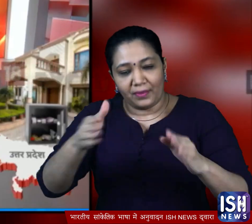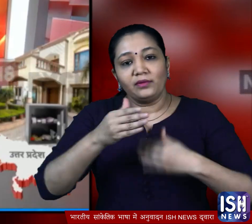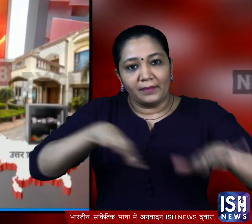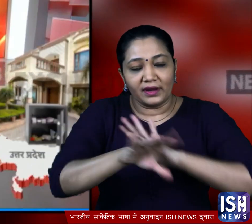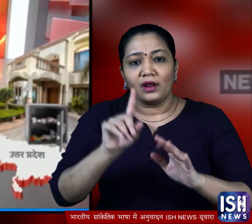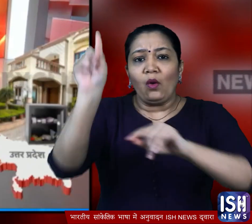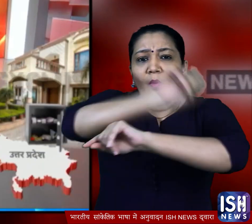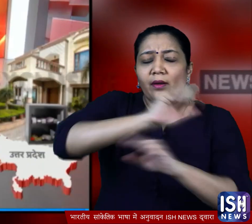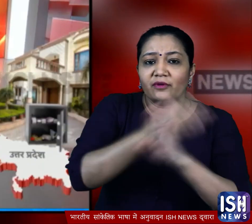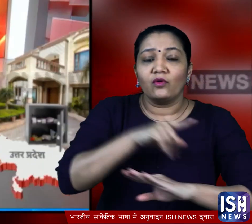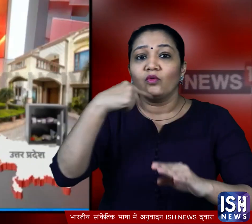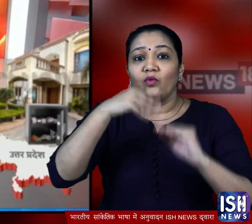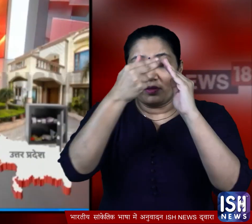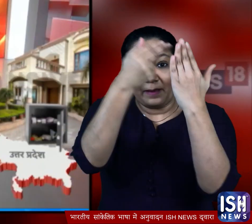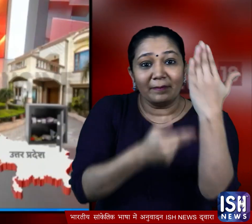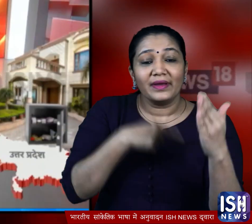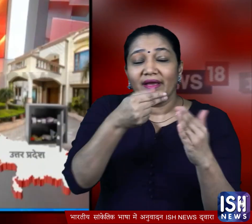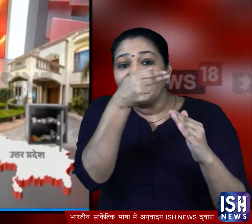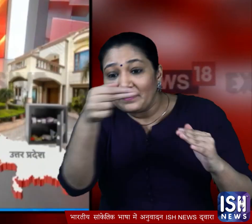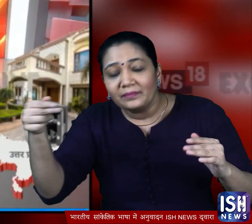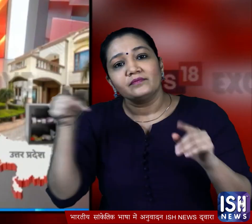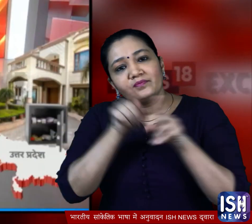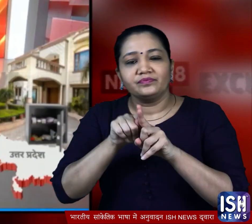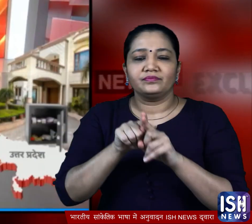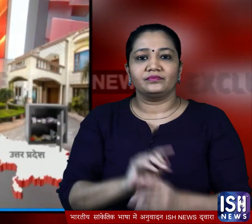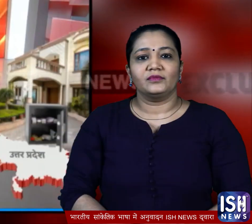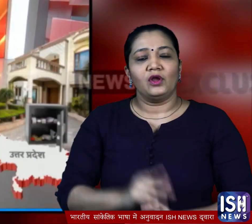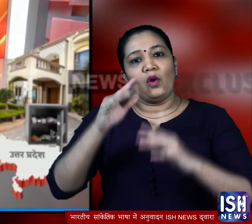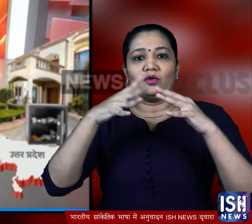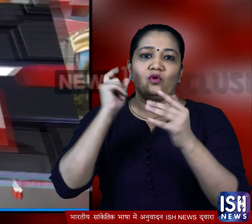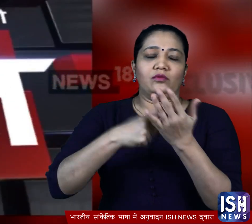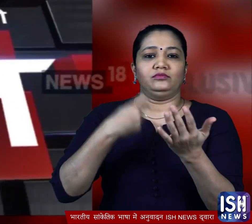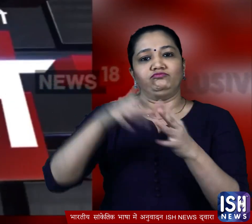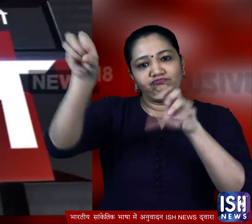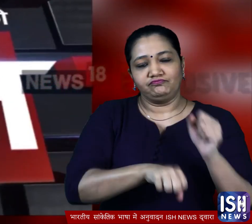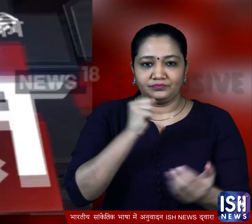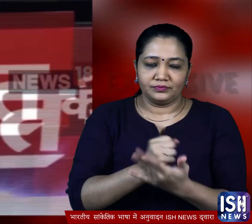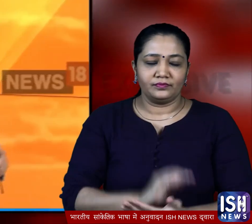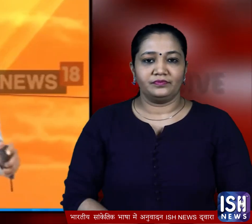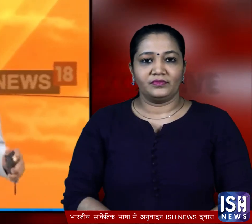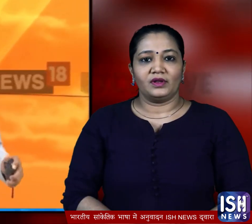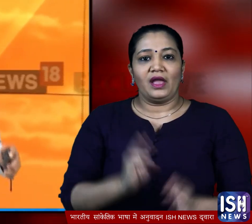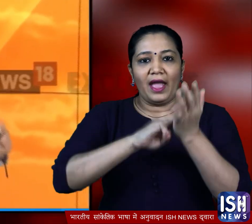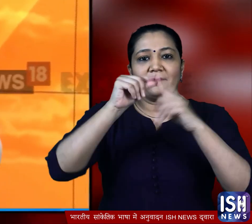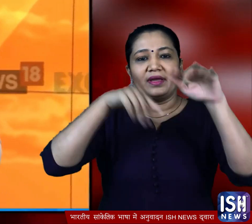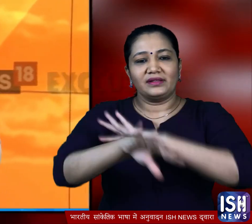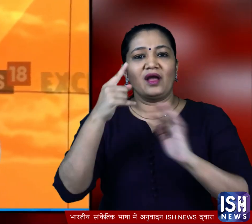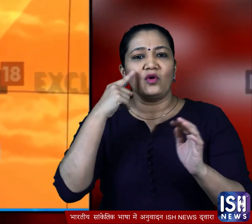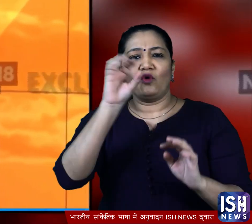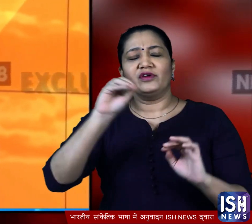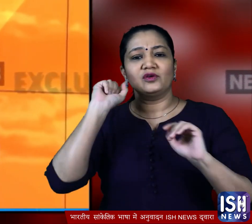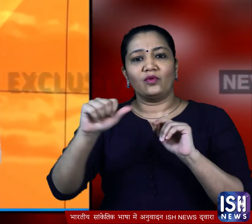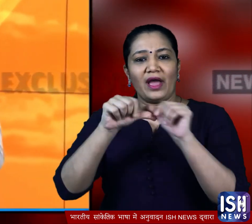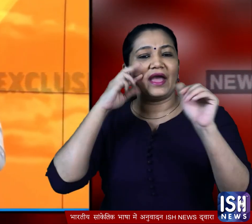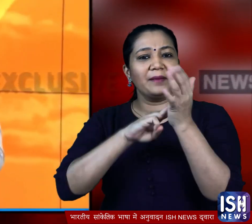खोलेगी, लेकिन उससे एक दिन पहले जिन लोगों के नाम पर वो लॉकर हैं उन्हें वारंट भेजे गए। मध्य प्रदेश के इंदौर पहुंचे ओवैसी की